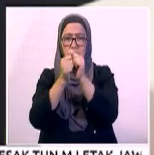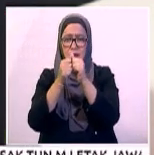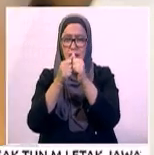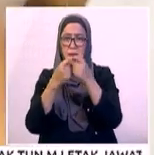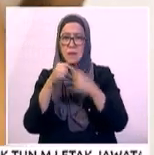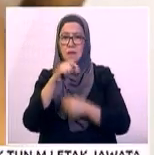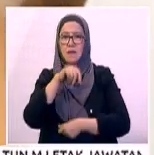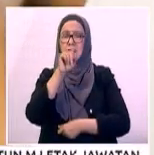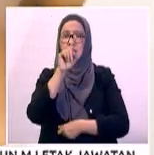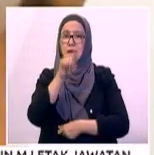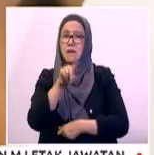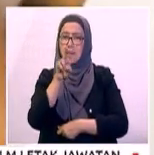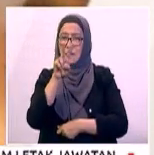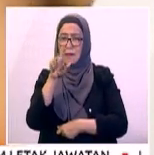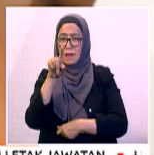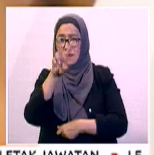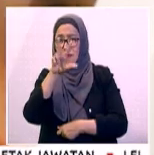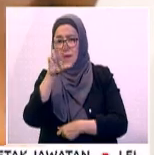$336.2 juta.